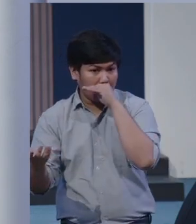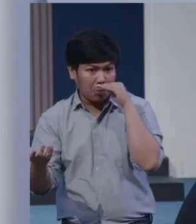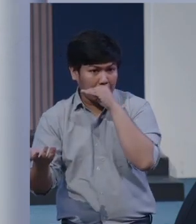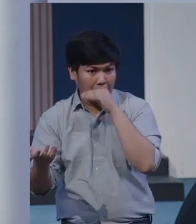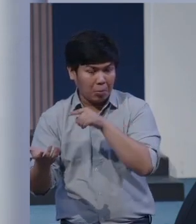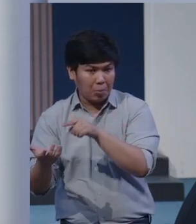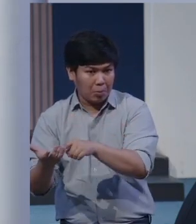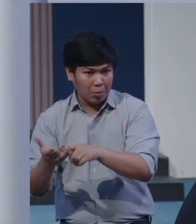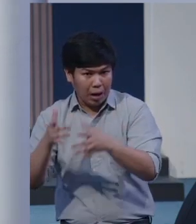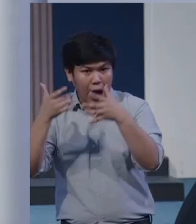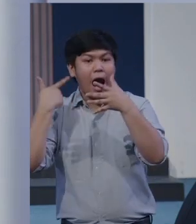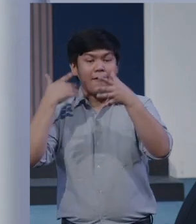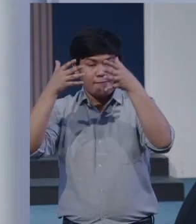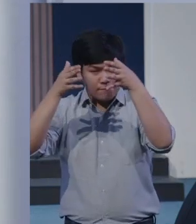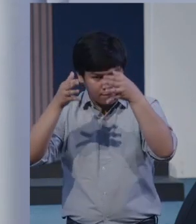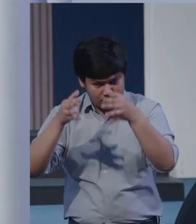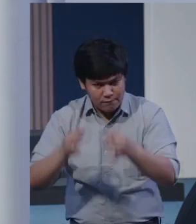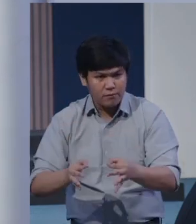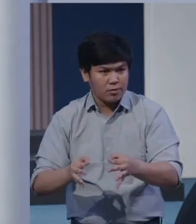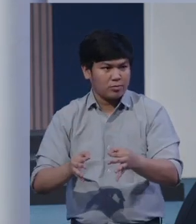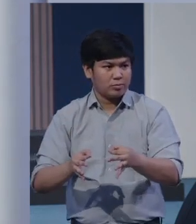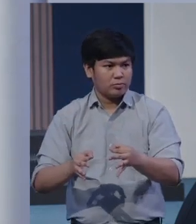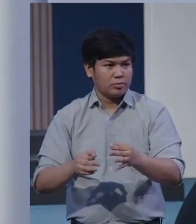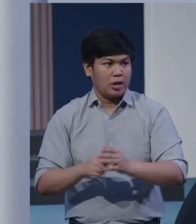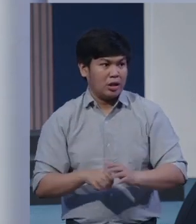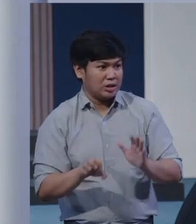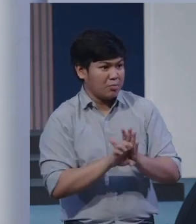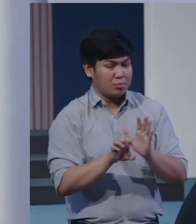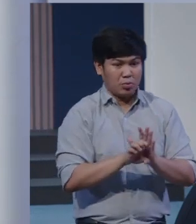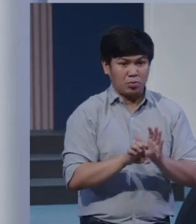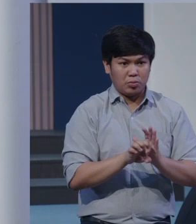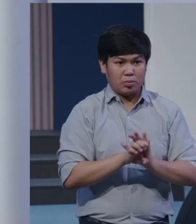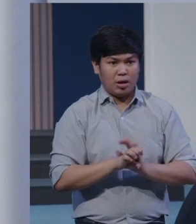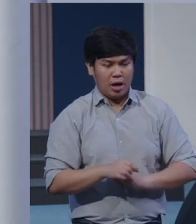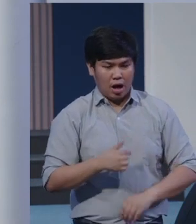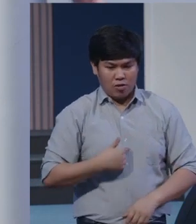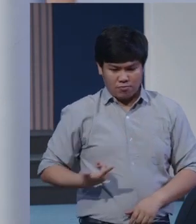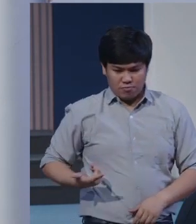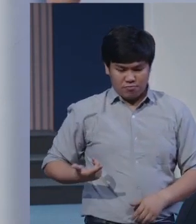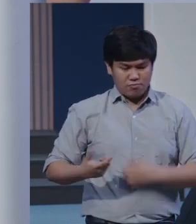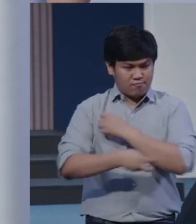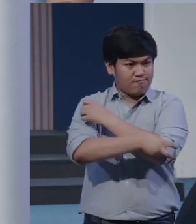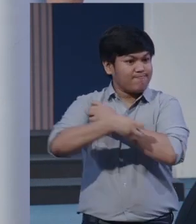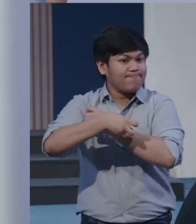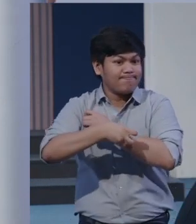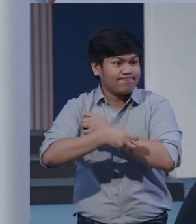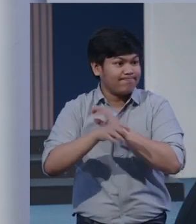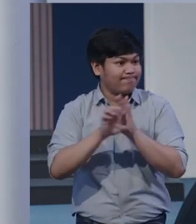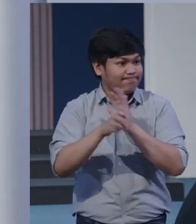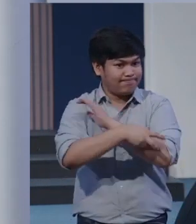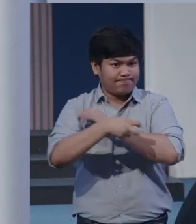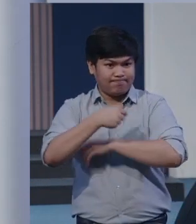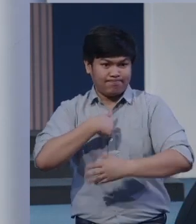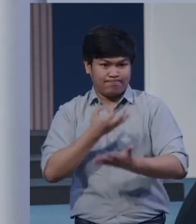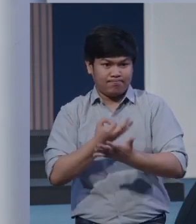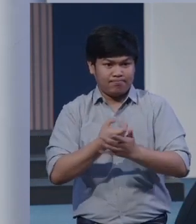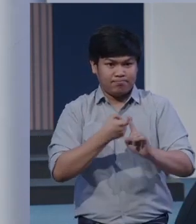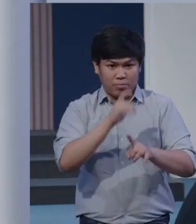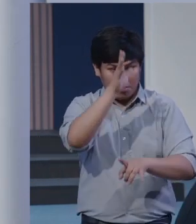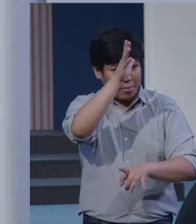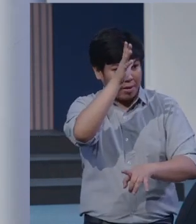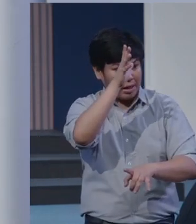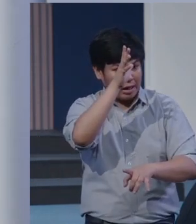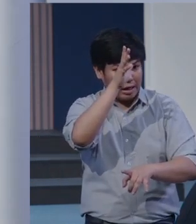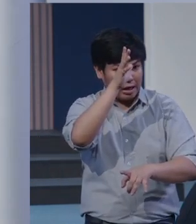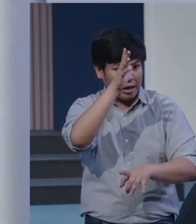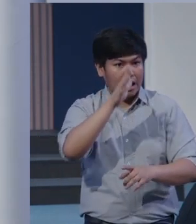kanyang sinasabi ay mali hindi po layo no pero yung white li po lie po